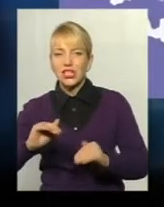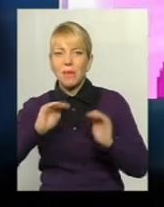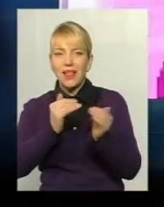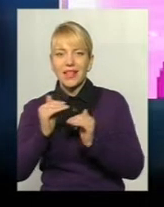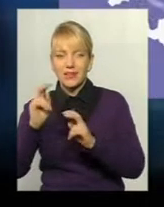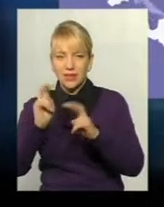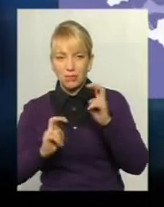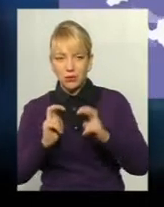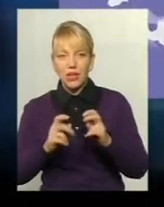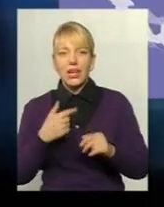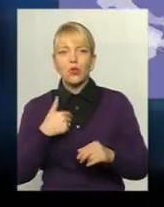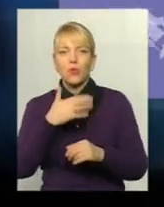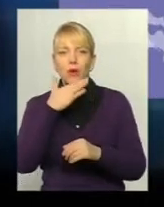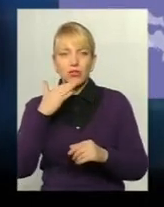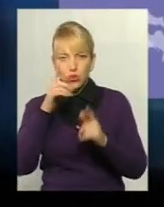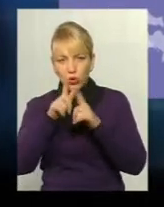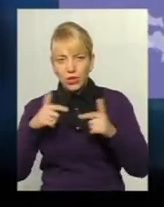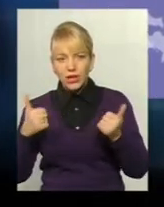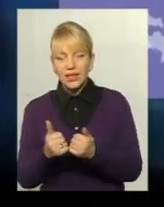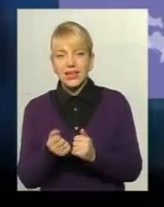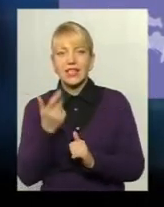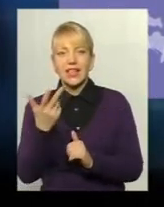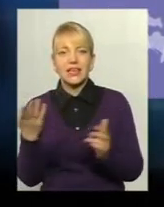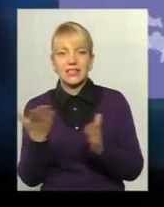країнах, кількість яких постійно зростає.